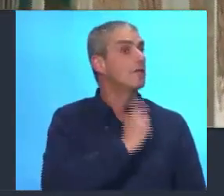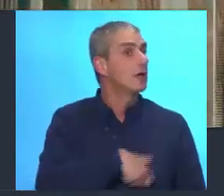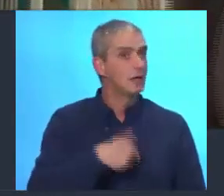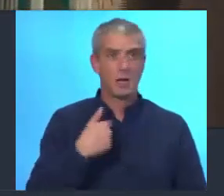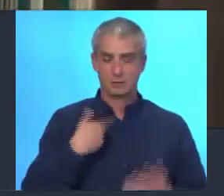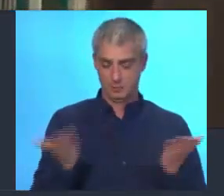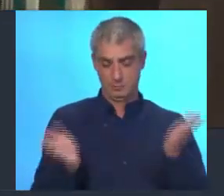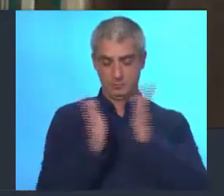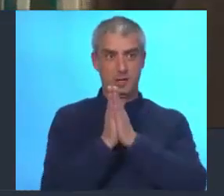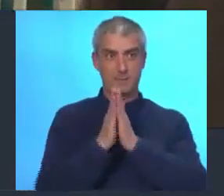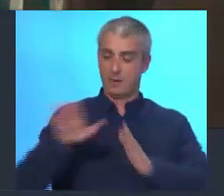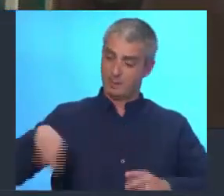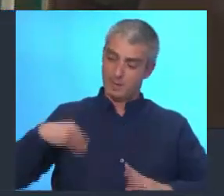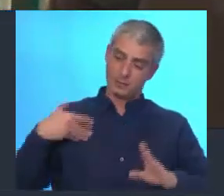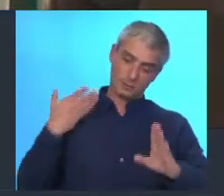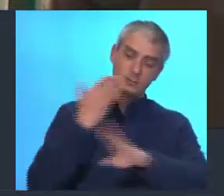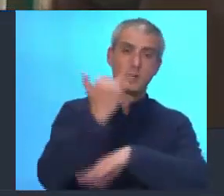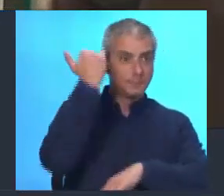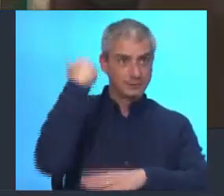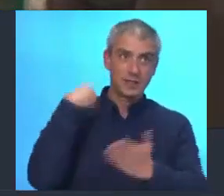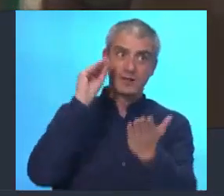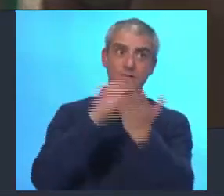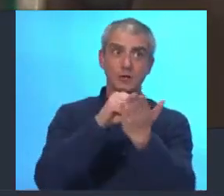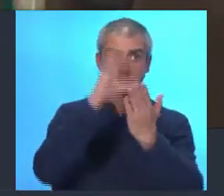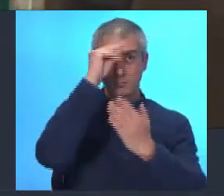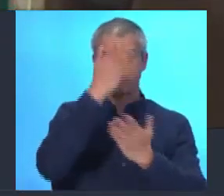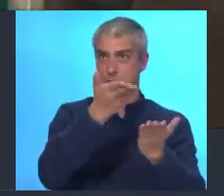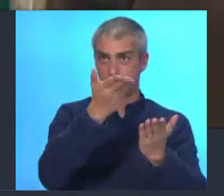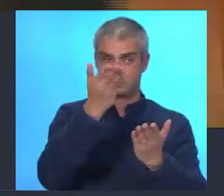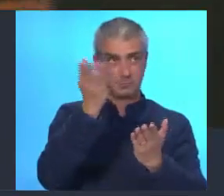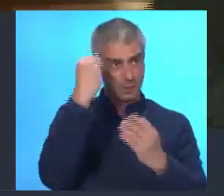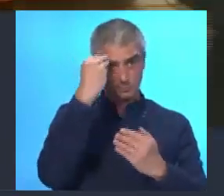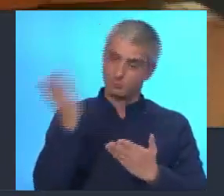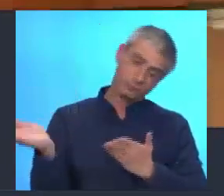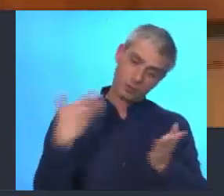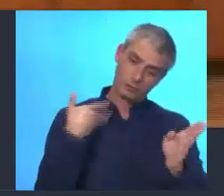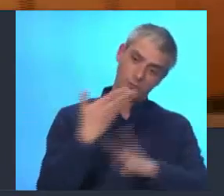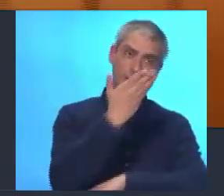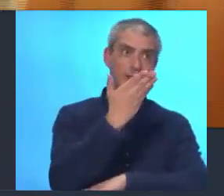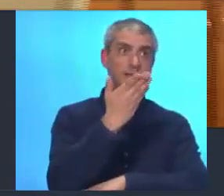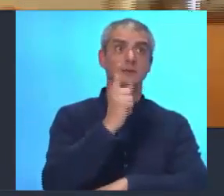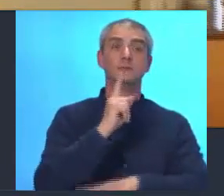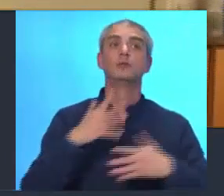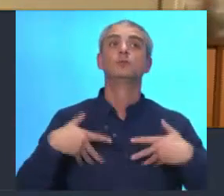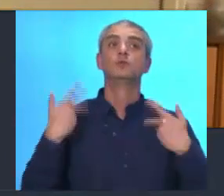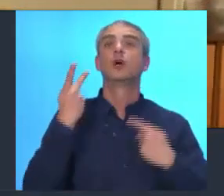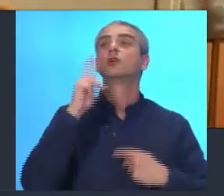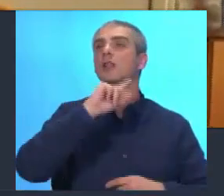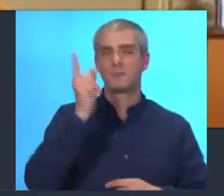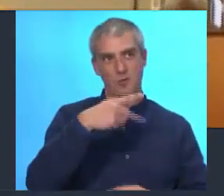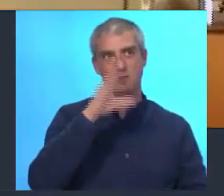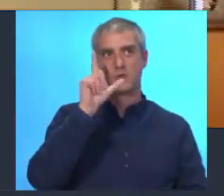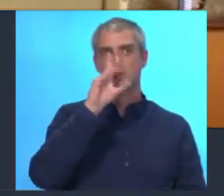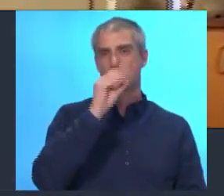את זה עכשיו, אתה נכנס איתי למזכירות ואני רשם את הבן שלי לבית ספר? בוא, תפדל. מי שמאושר יותר מכולם הוא דודו,